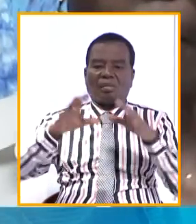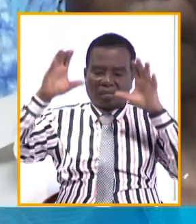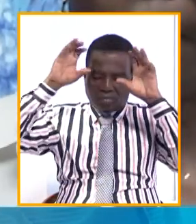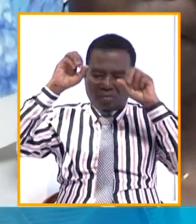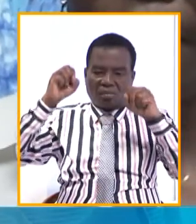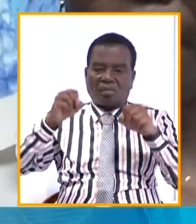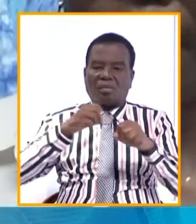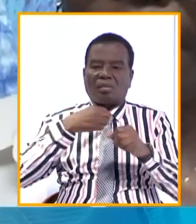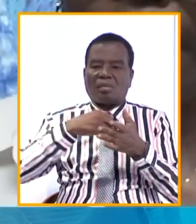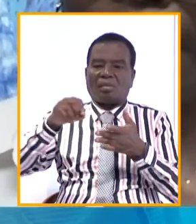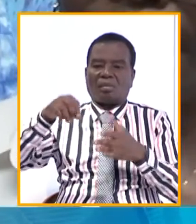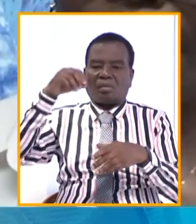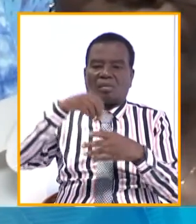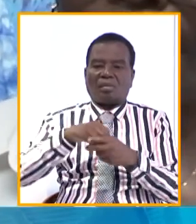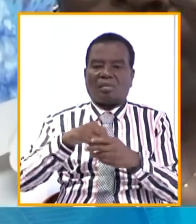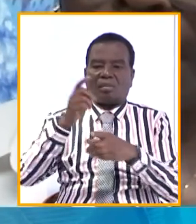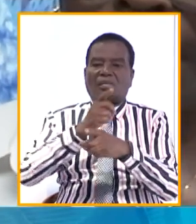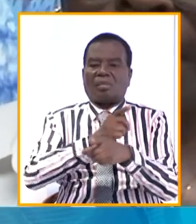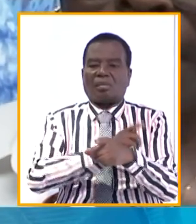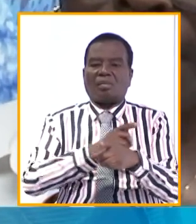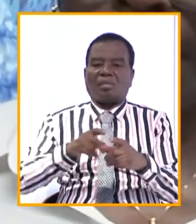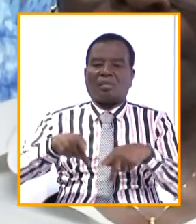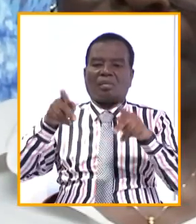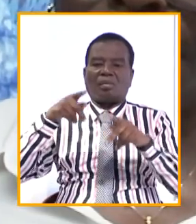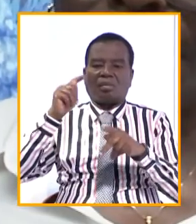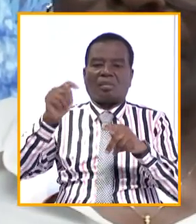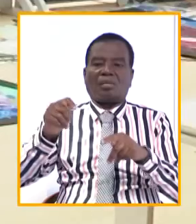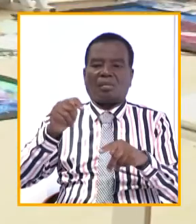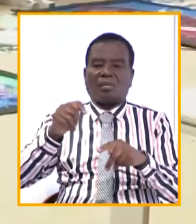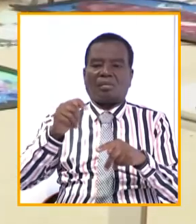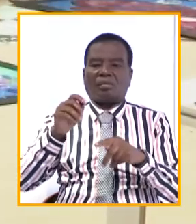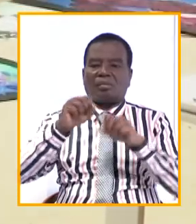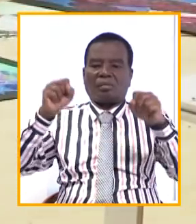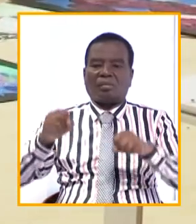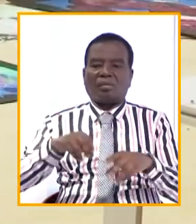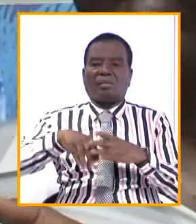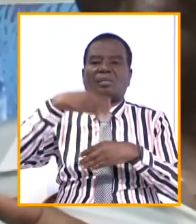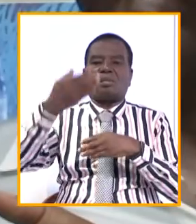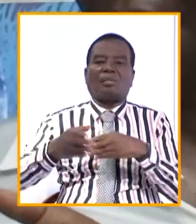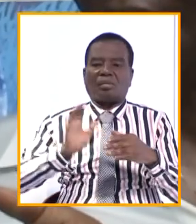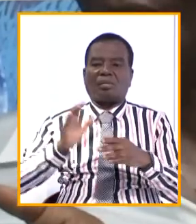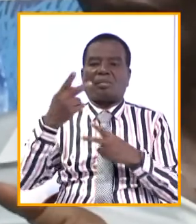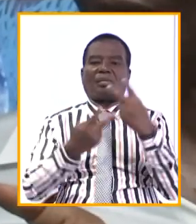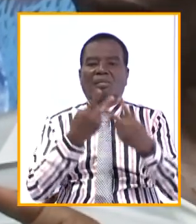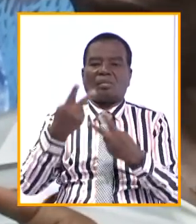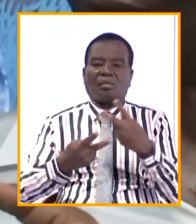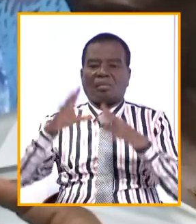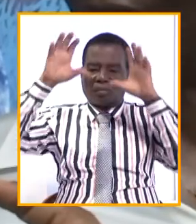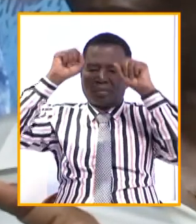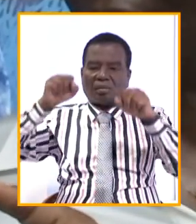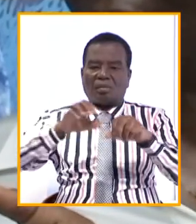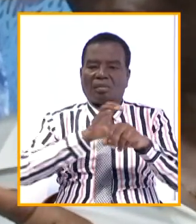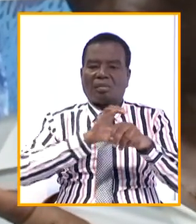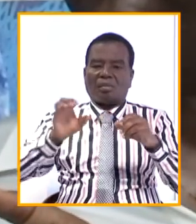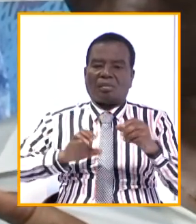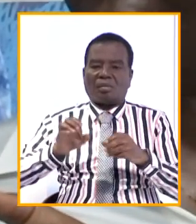national de développement 2021-2025 comme étant un secteur prioritaire. À l'issue de notre visite, le président du